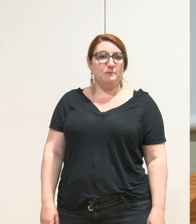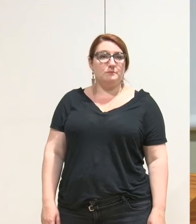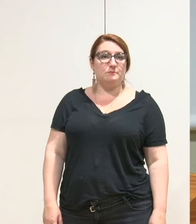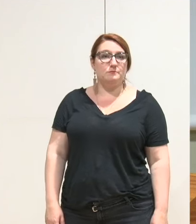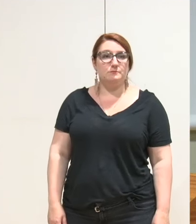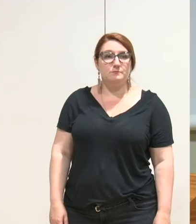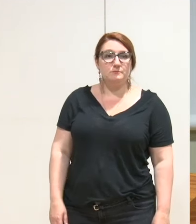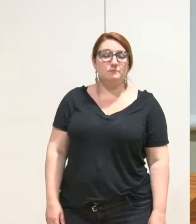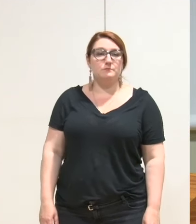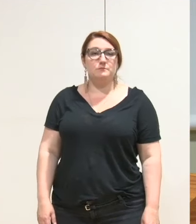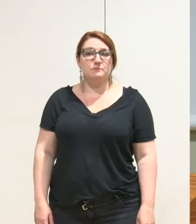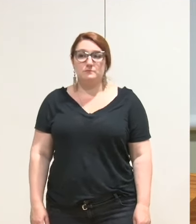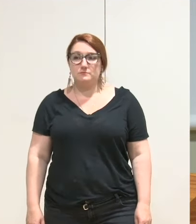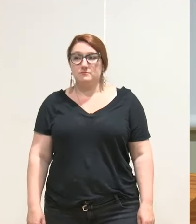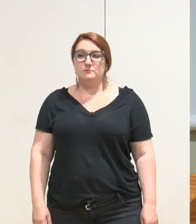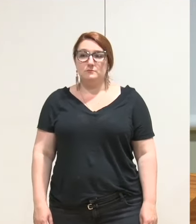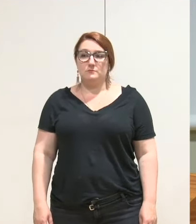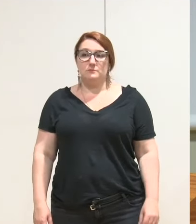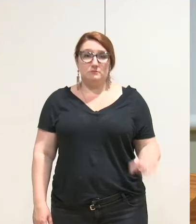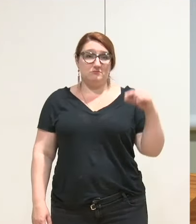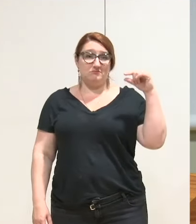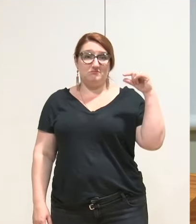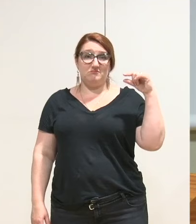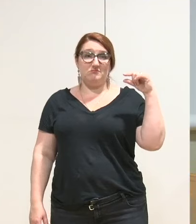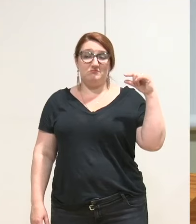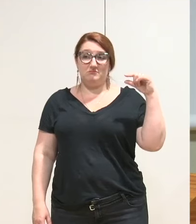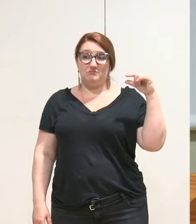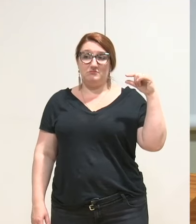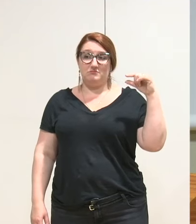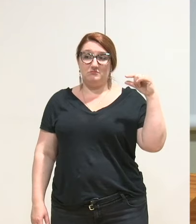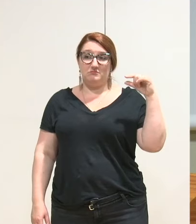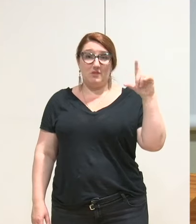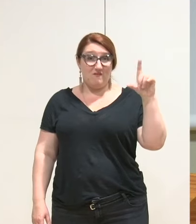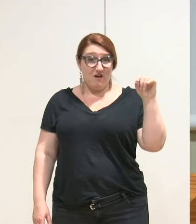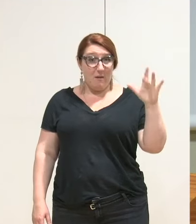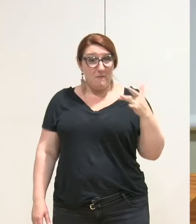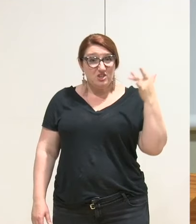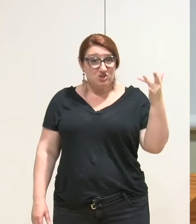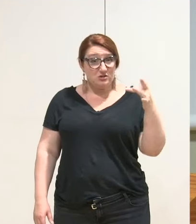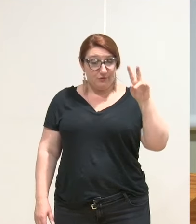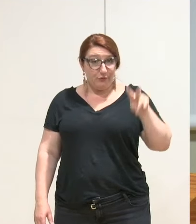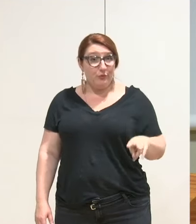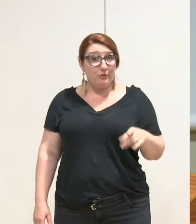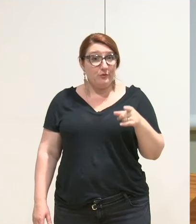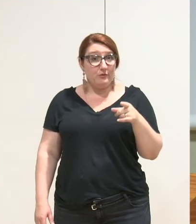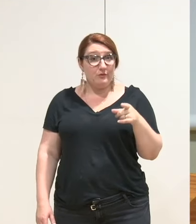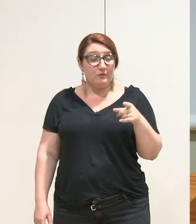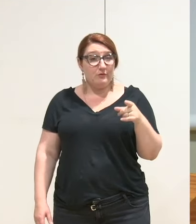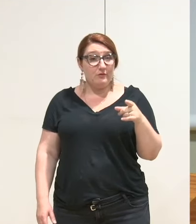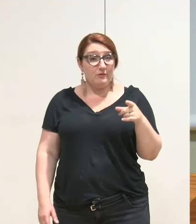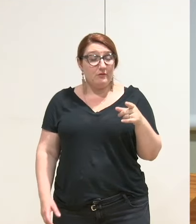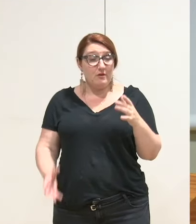paragraphes tout en a P là vous l'avez l'z vu l'amendement